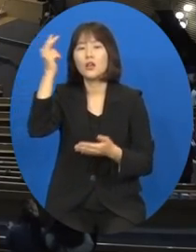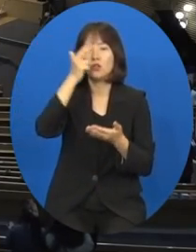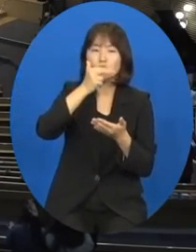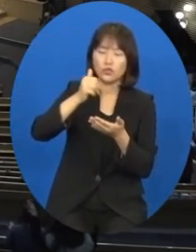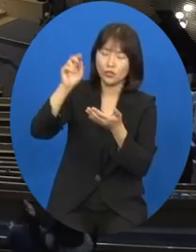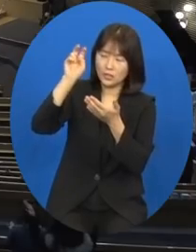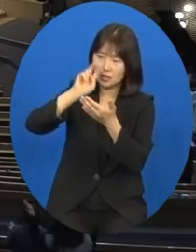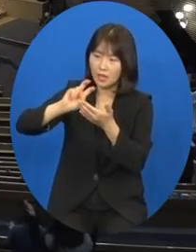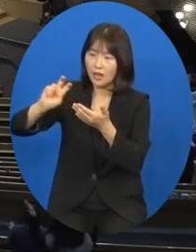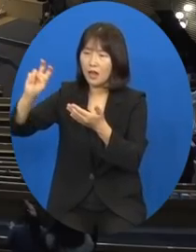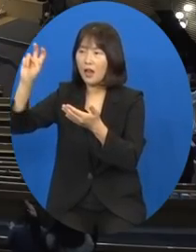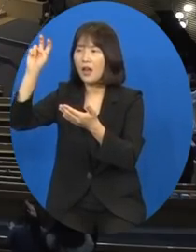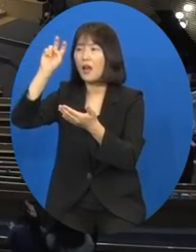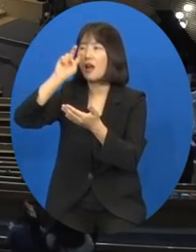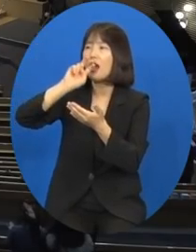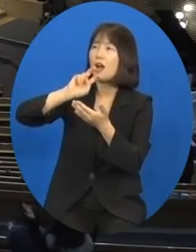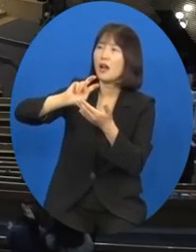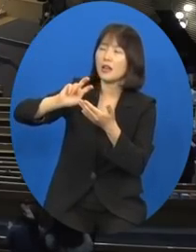her